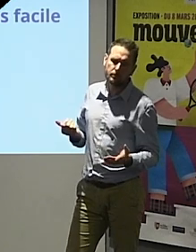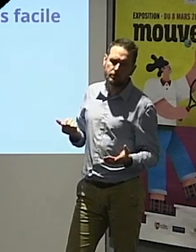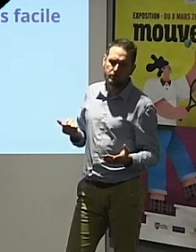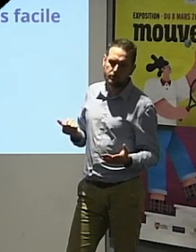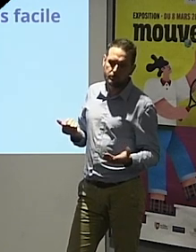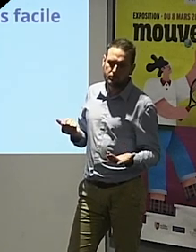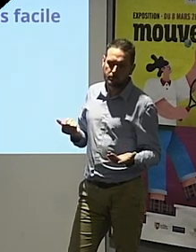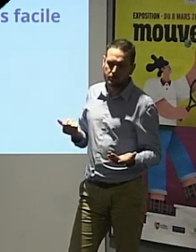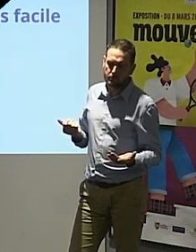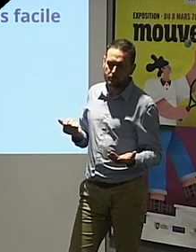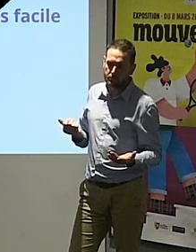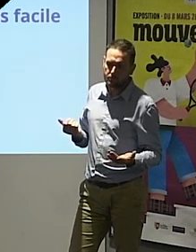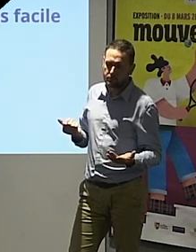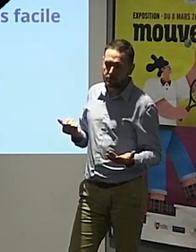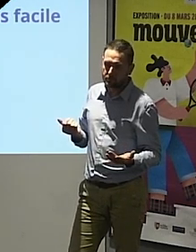participais